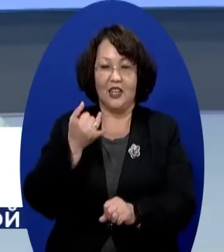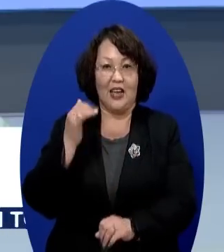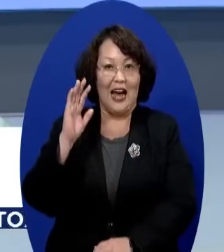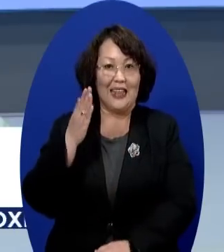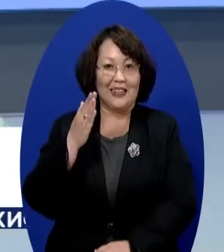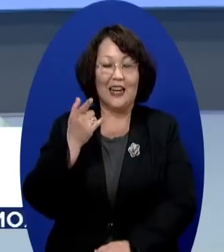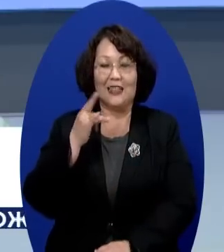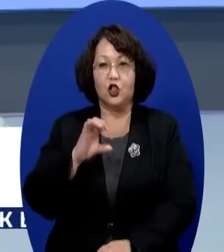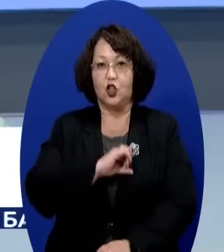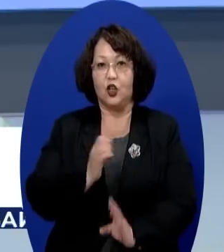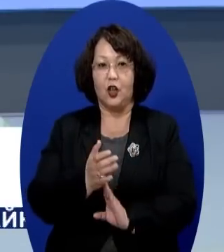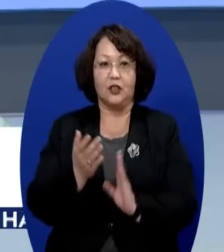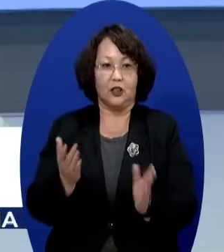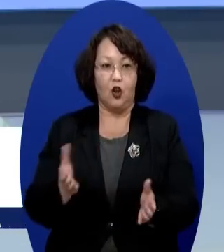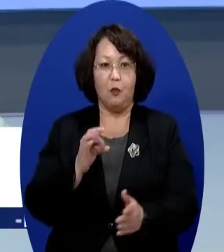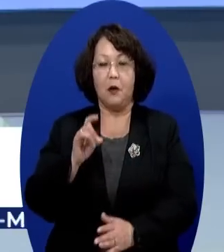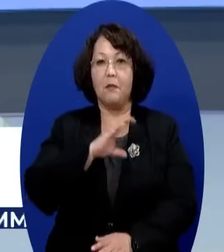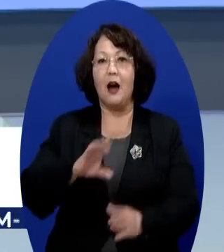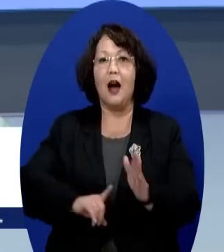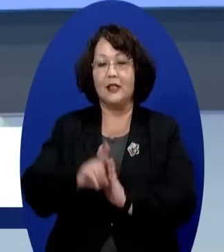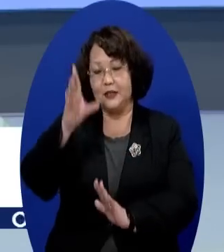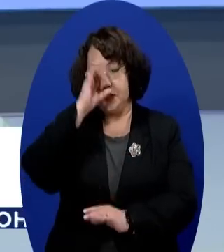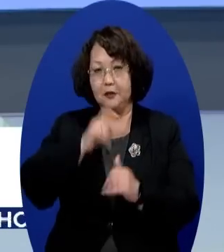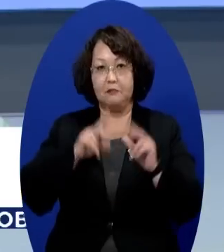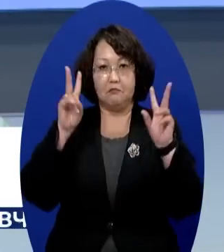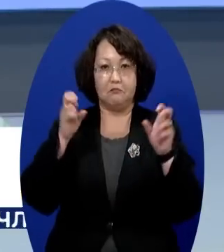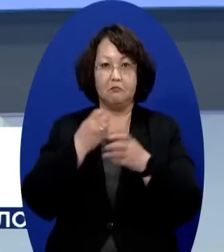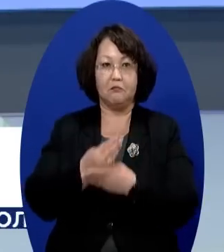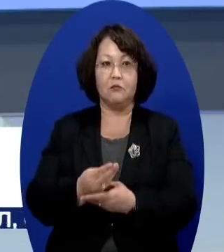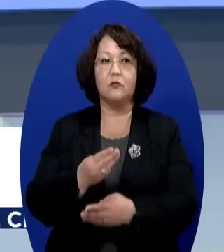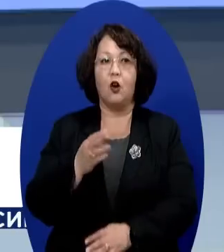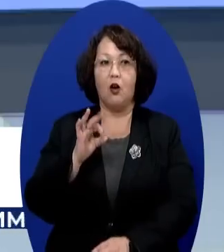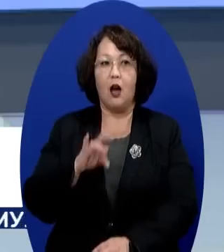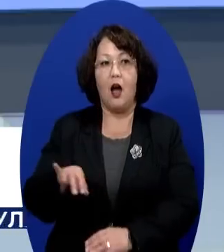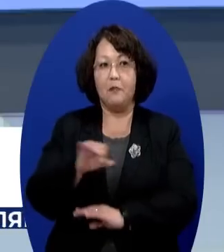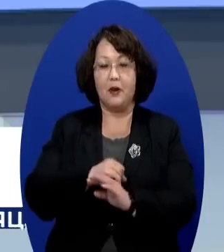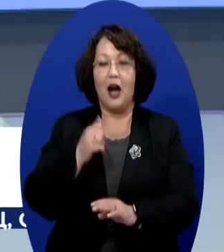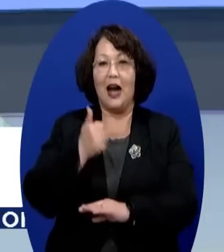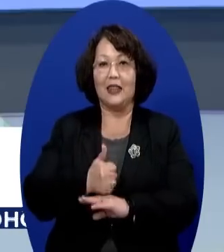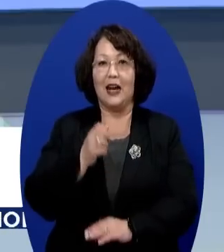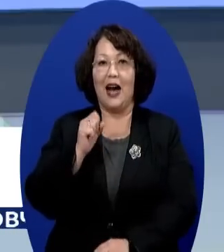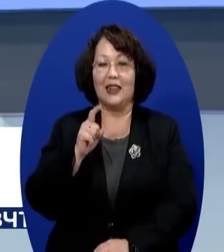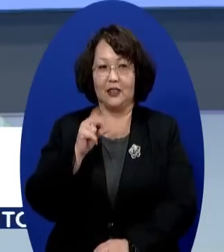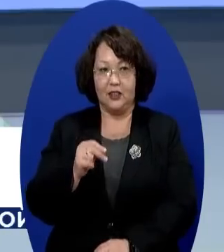шагналлаа. За, харин онцгой байдлын албаны анхны сайдын нэрэмжит шагналыг Орхон аймгийн онцгой байдлын газрын аврагч, ахлагч